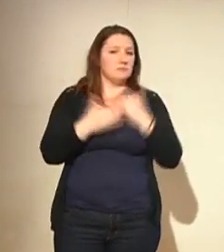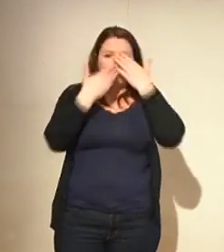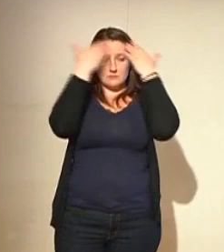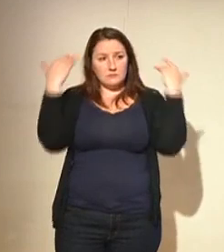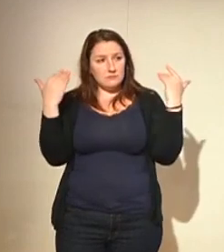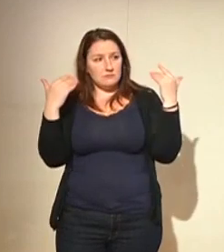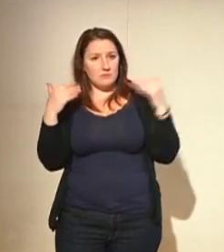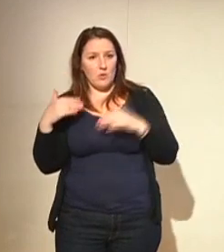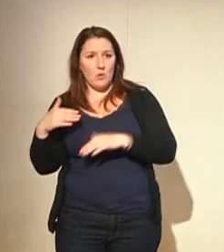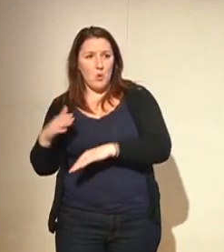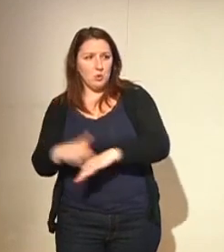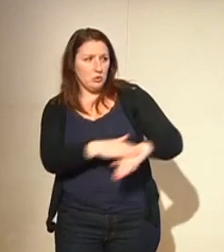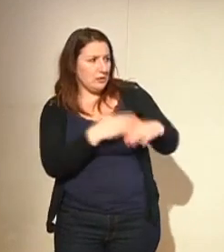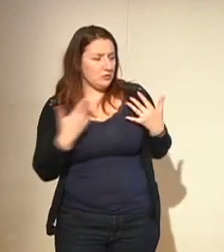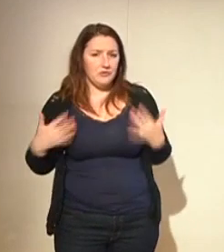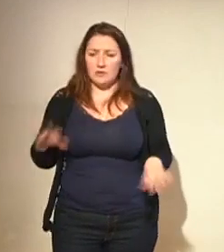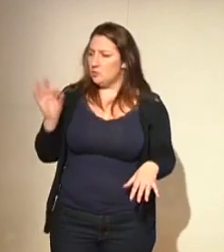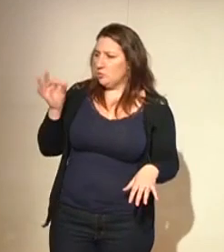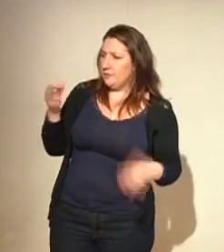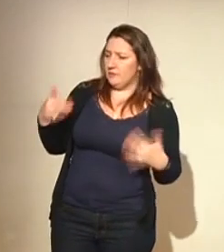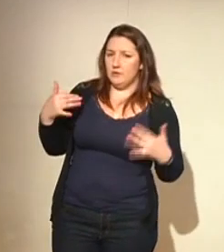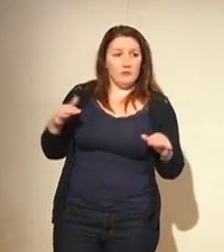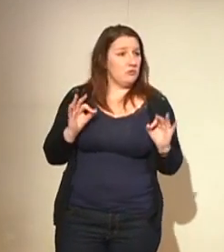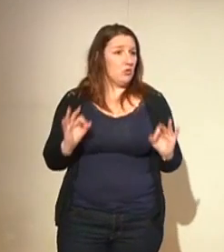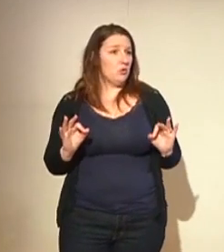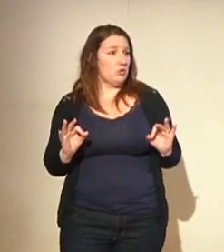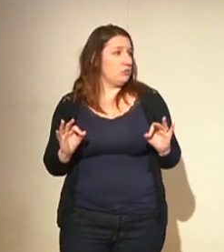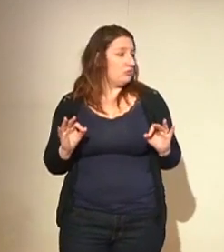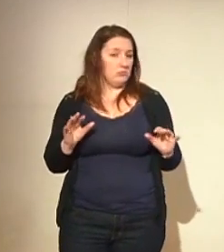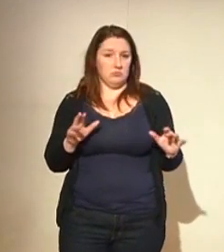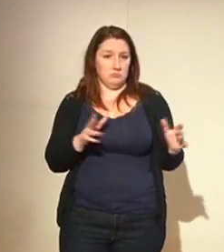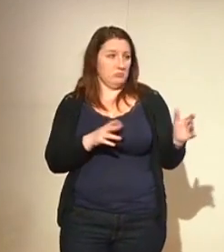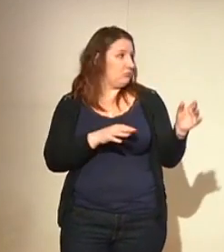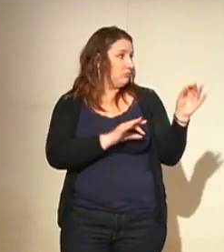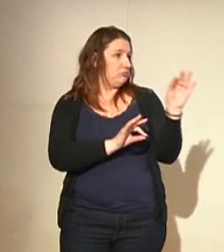la consultation si et donc donc ça